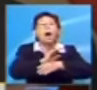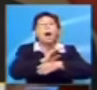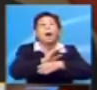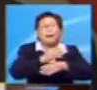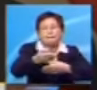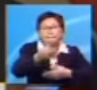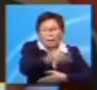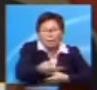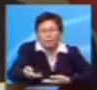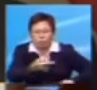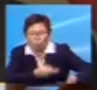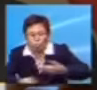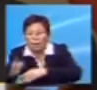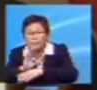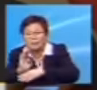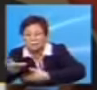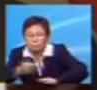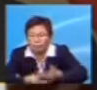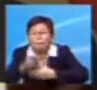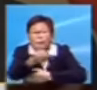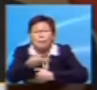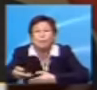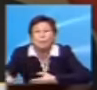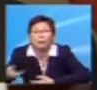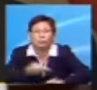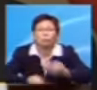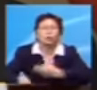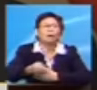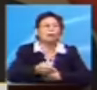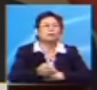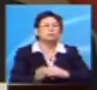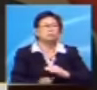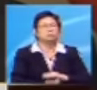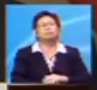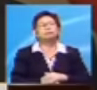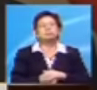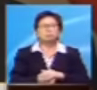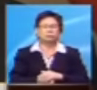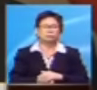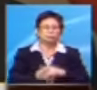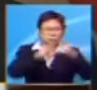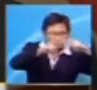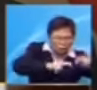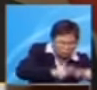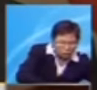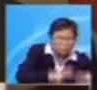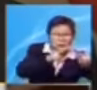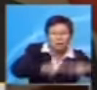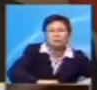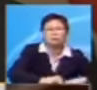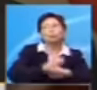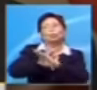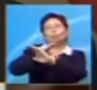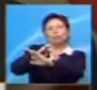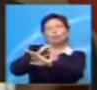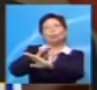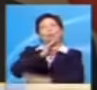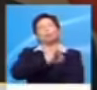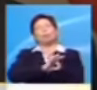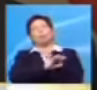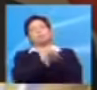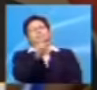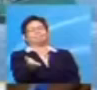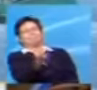mengkaji dengan segera supaya dapat dielakkan daripada memberikan keberuntungan